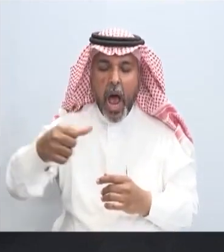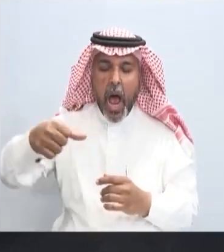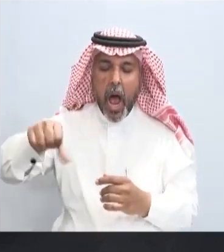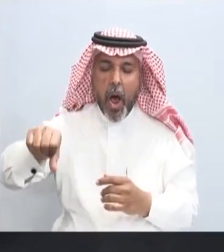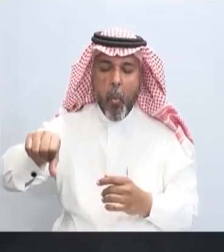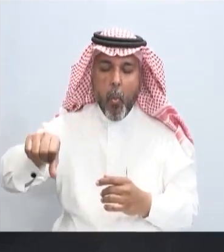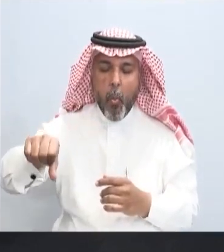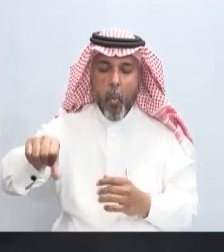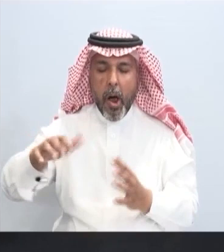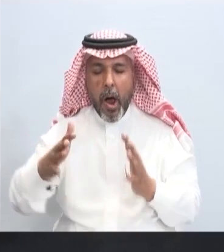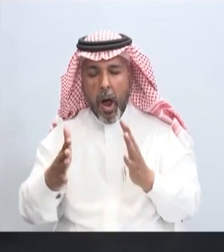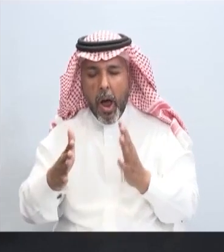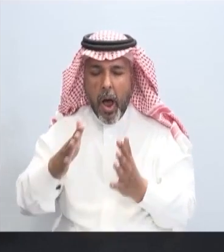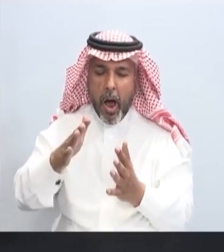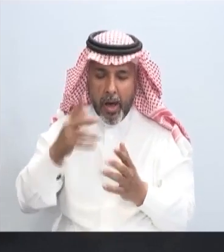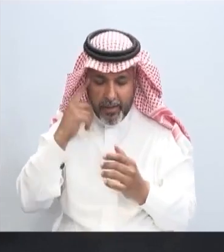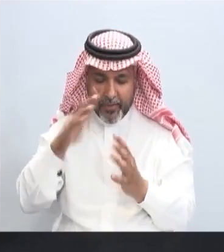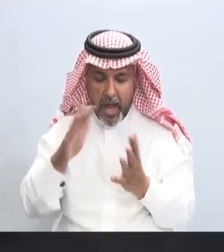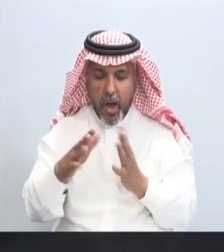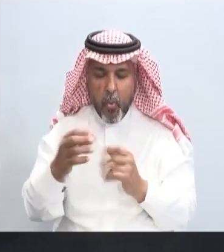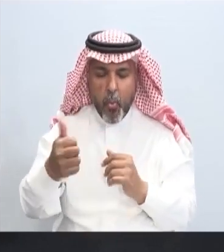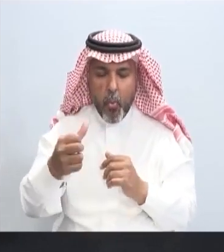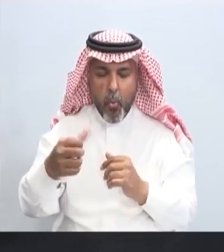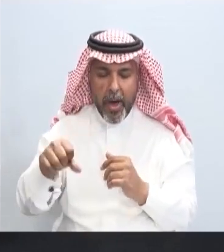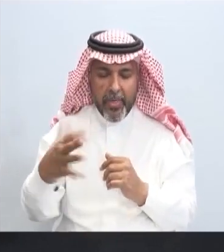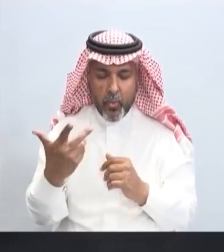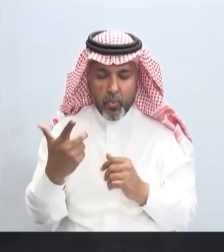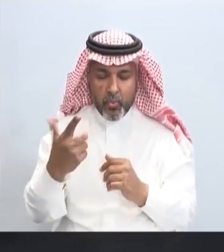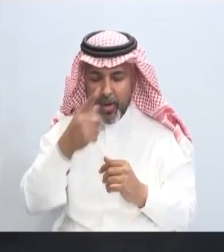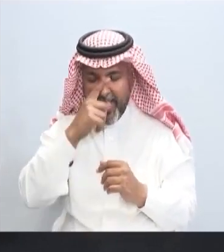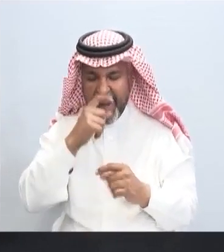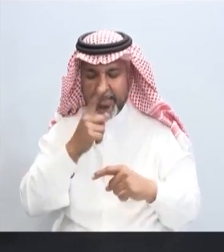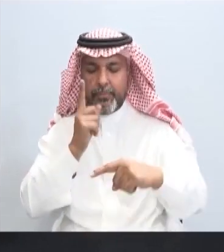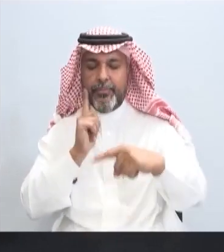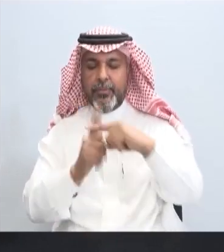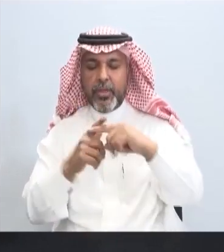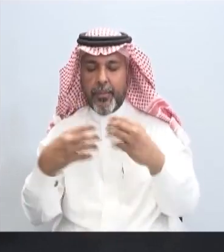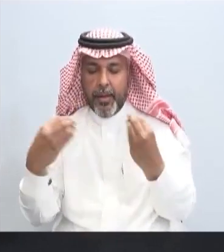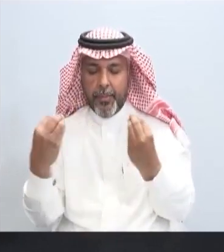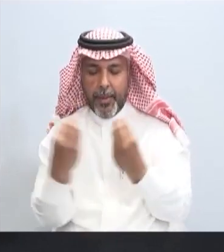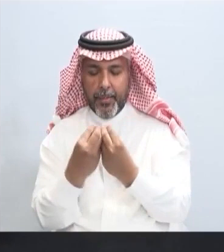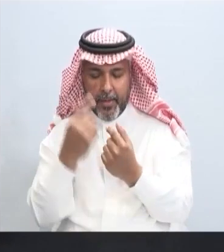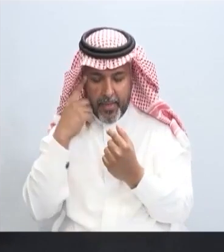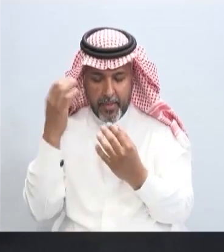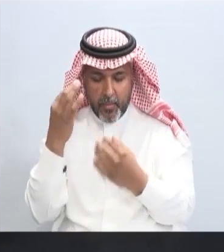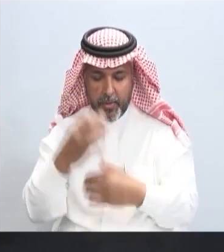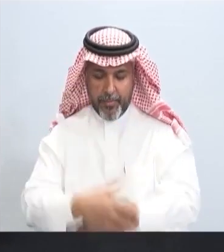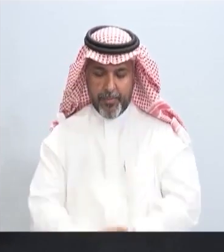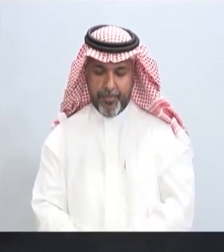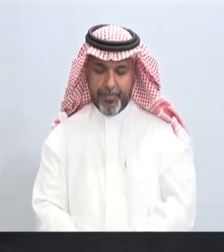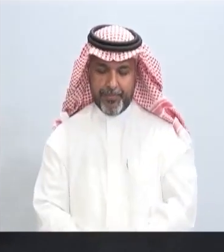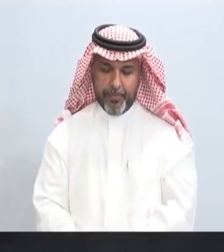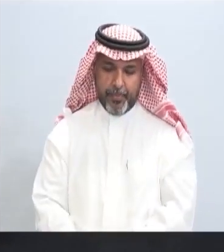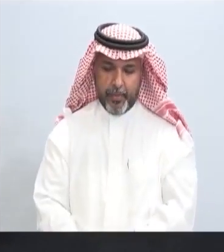او الحادثه الثانيه فكلمه او تترجم الى جمع واذا شفت الاو لازم تفكر هل الحادثتين